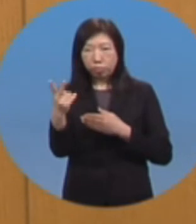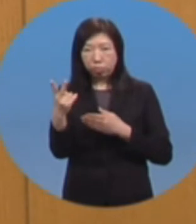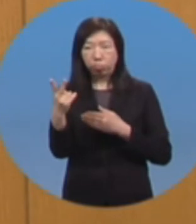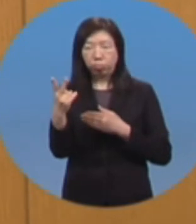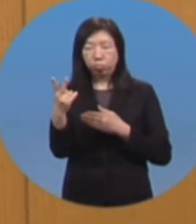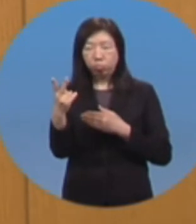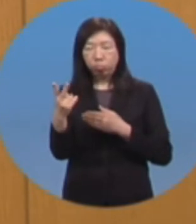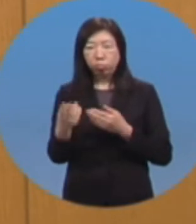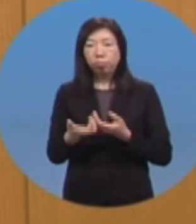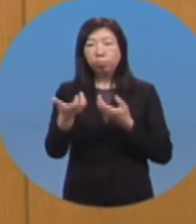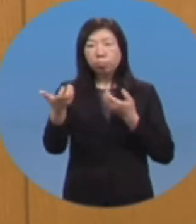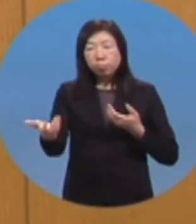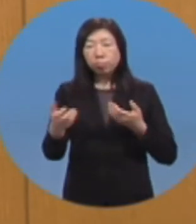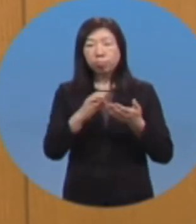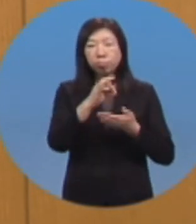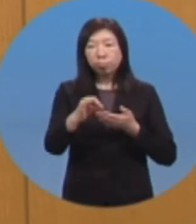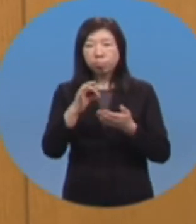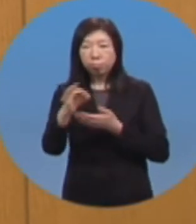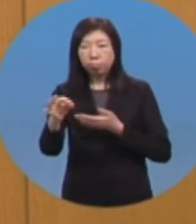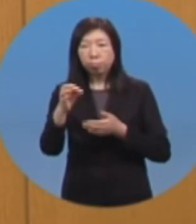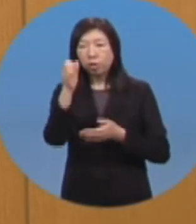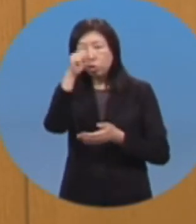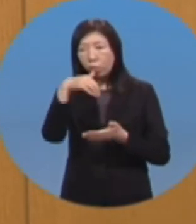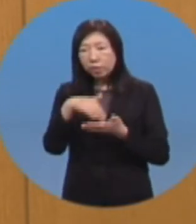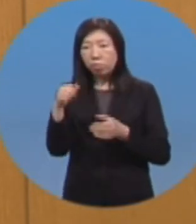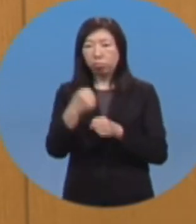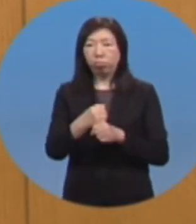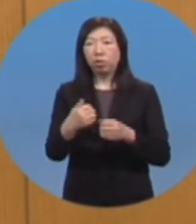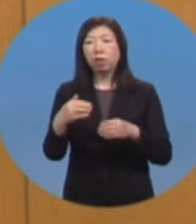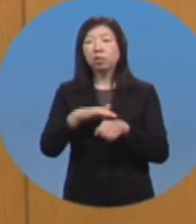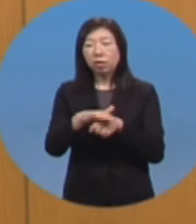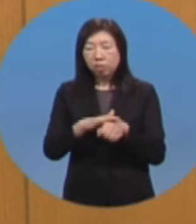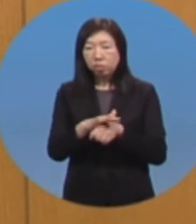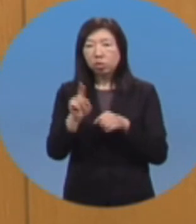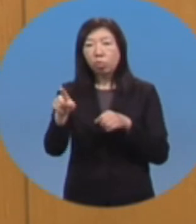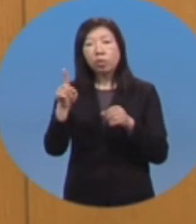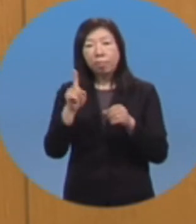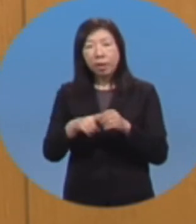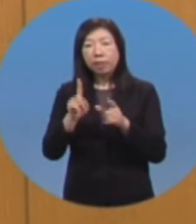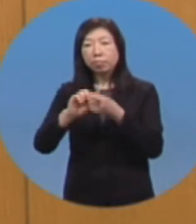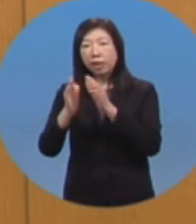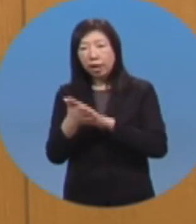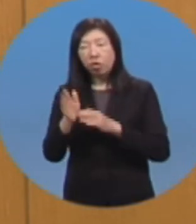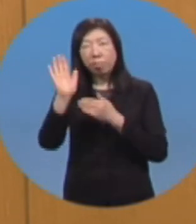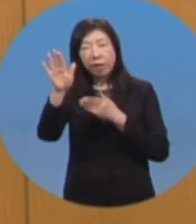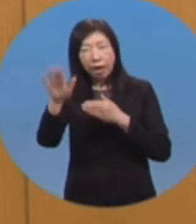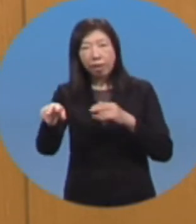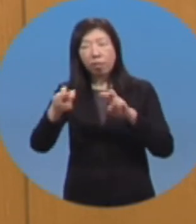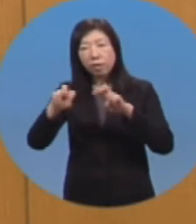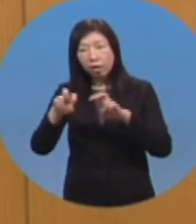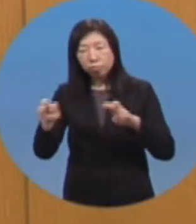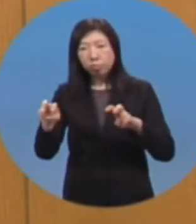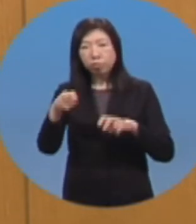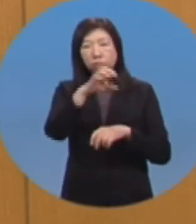に予算を配分することが重要だというふうに考えています。そのためにも千葉県の未来を切り開く、そう